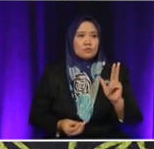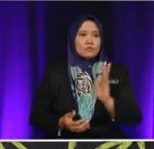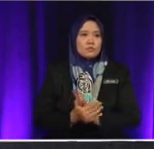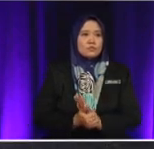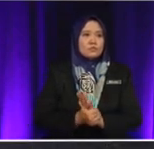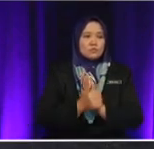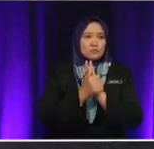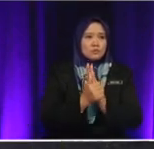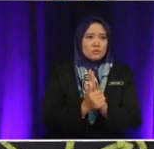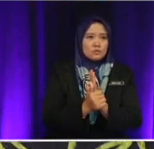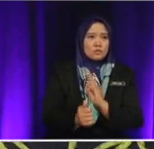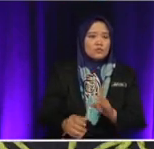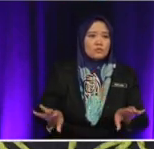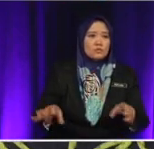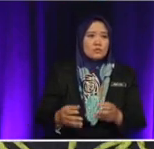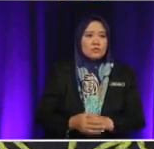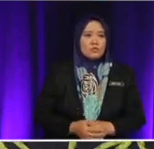Okay.